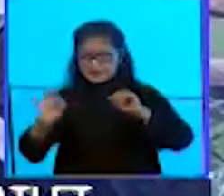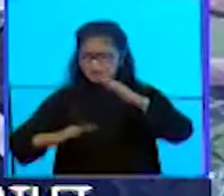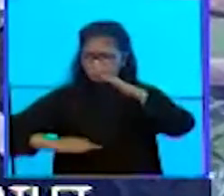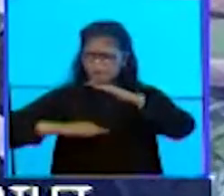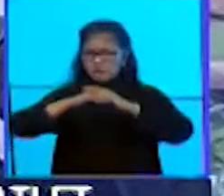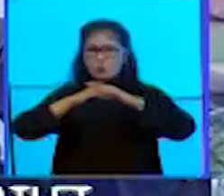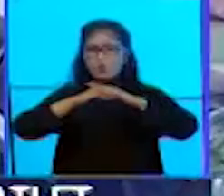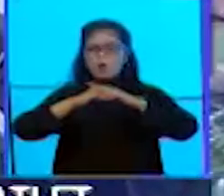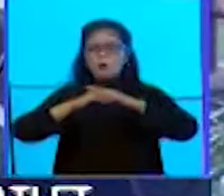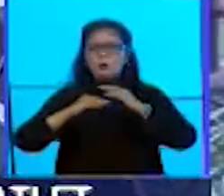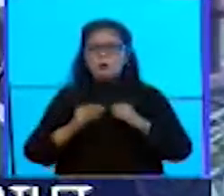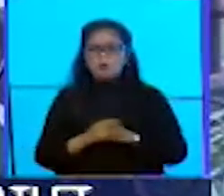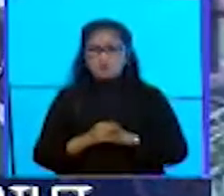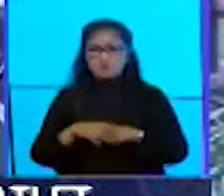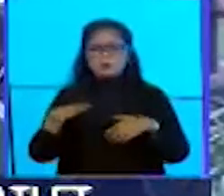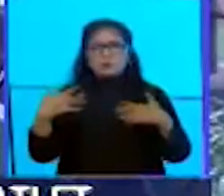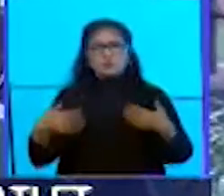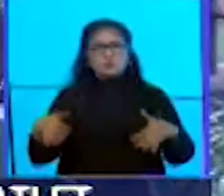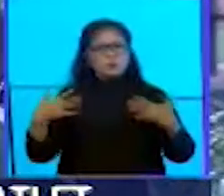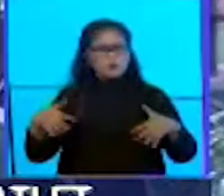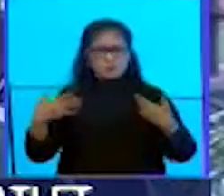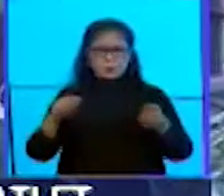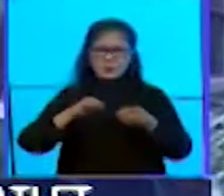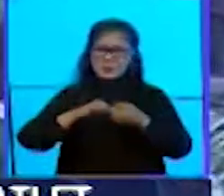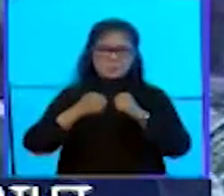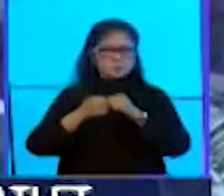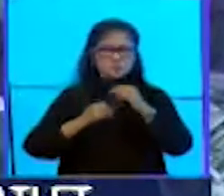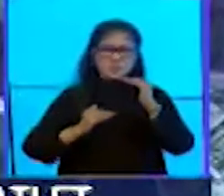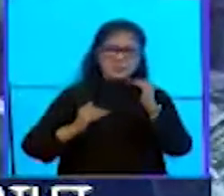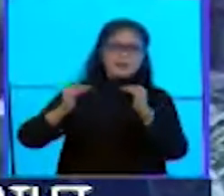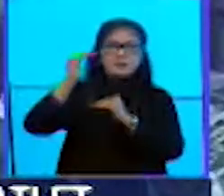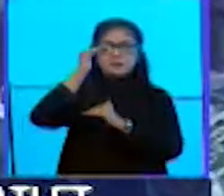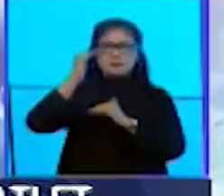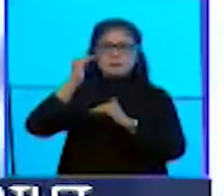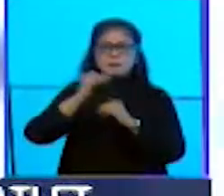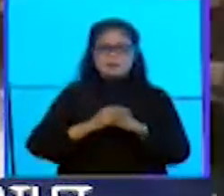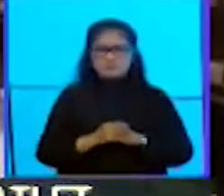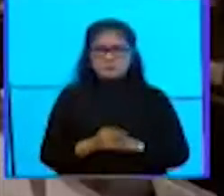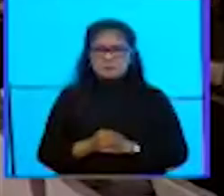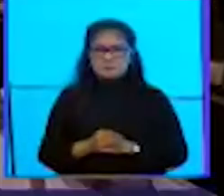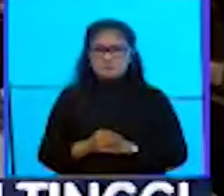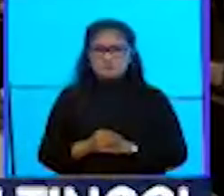77,5%. Jadi ini cukup tinggi dan paling tinggi sepanjang rumah sakit darurat ini berdiri.